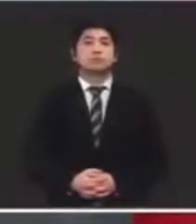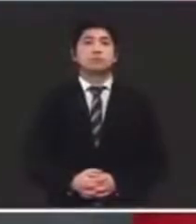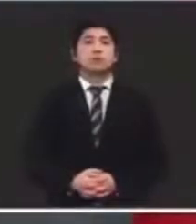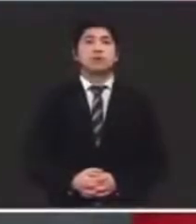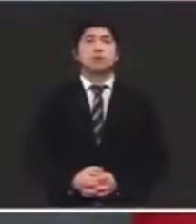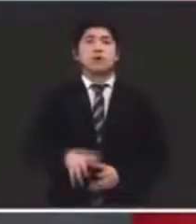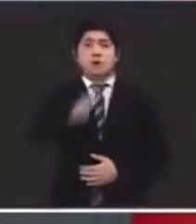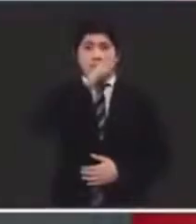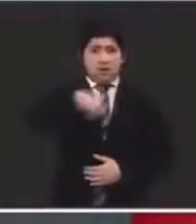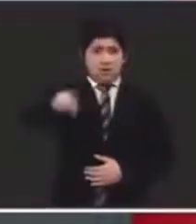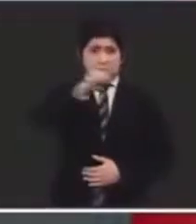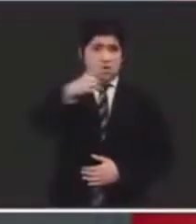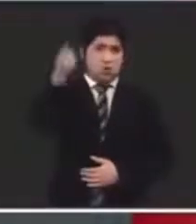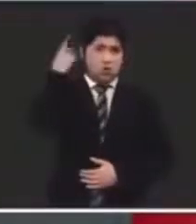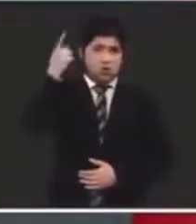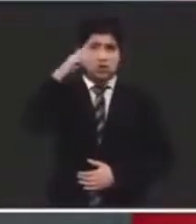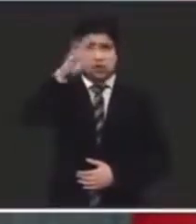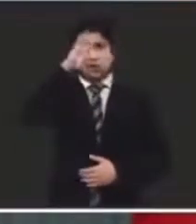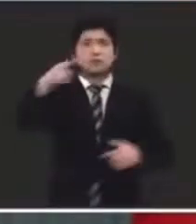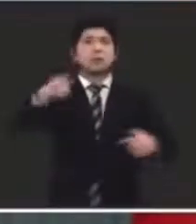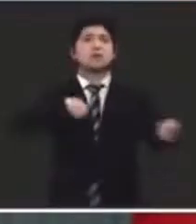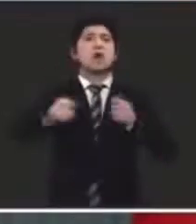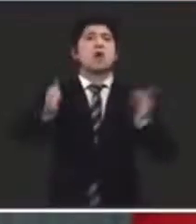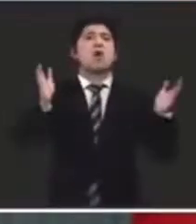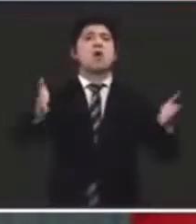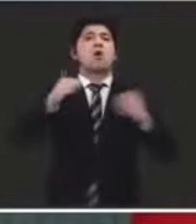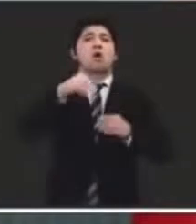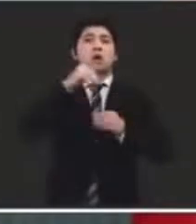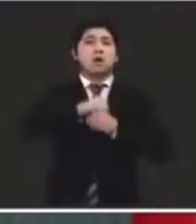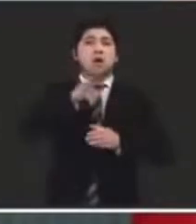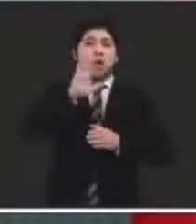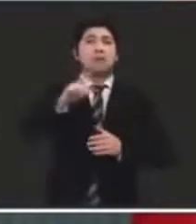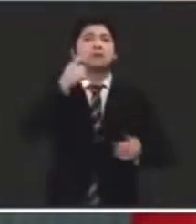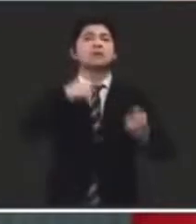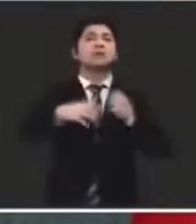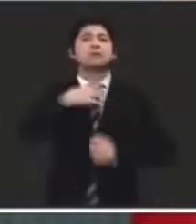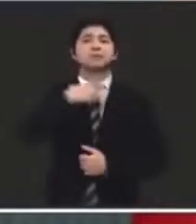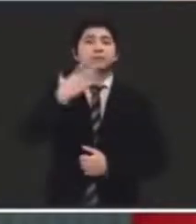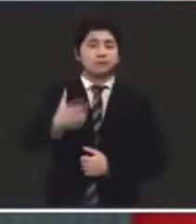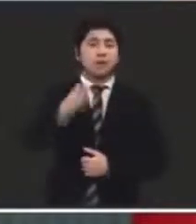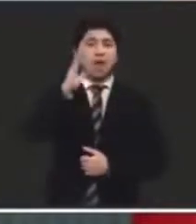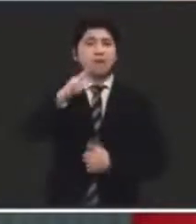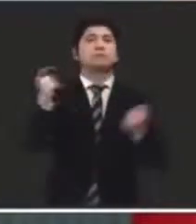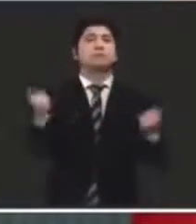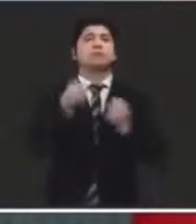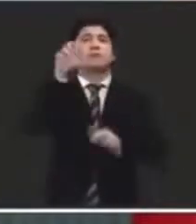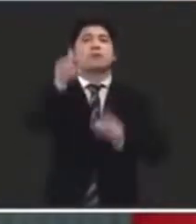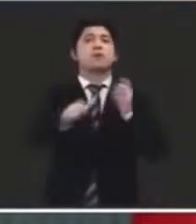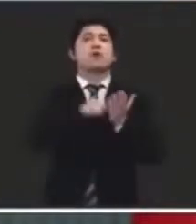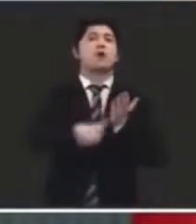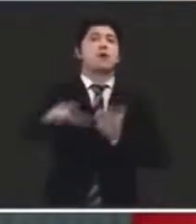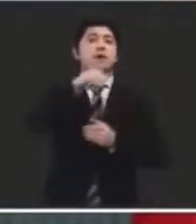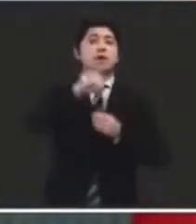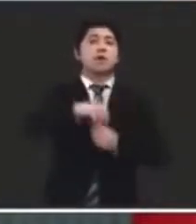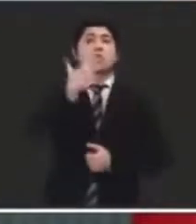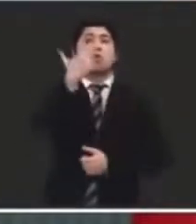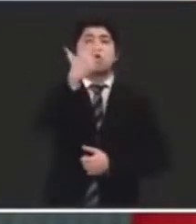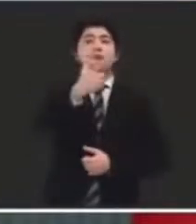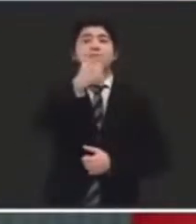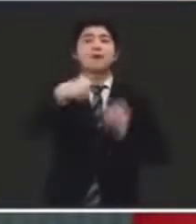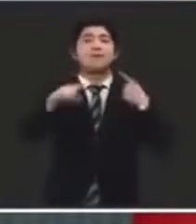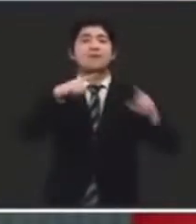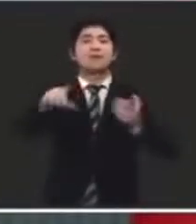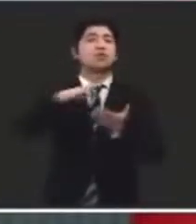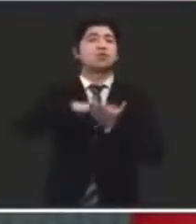bilindiği gibi Dün İstanbul ticaret odasında hem işverenleri hem çalışanları ilgilendiren 3 ayrı